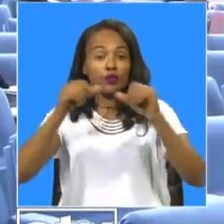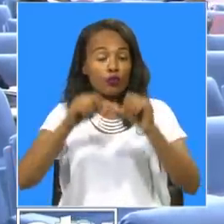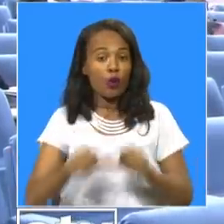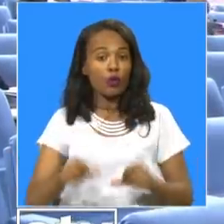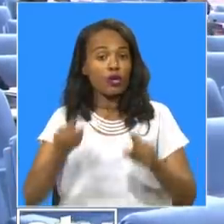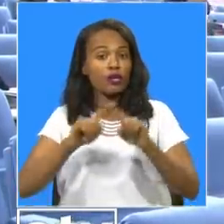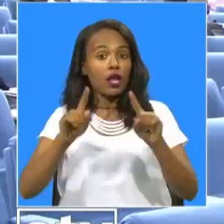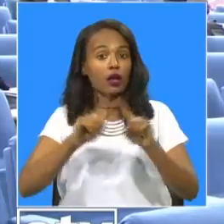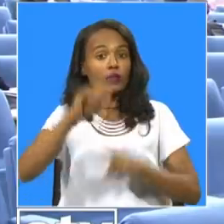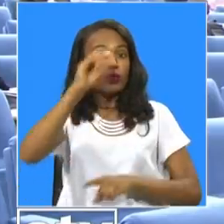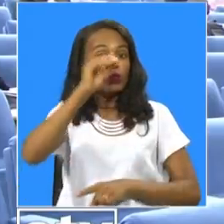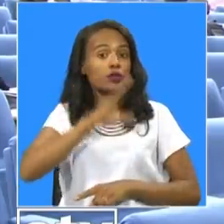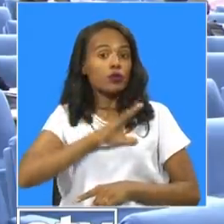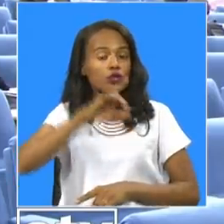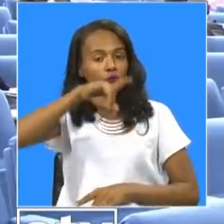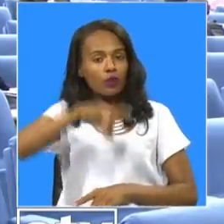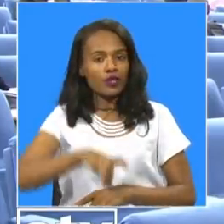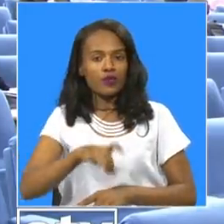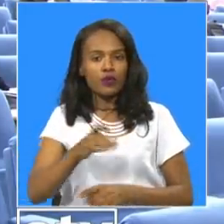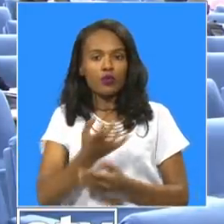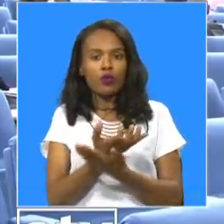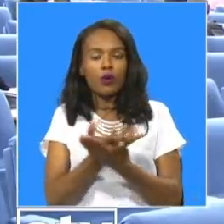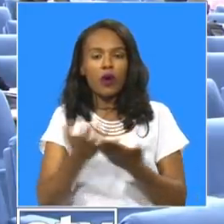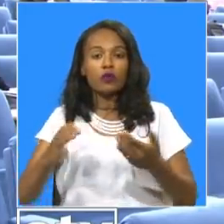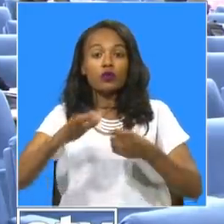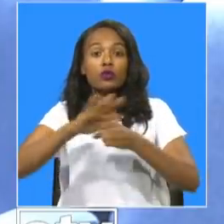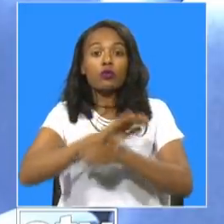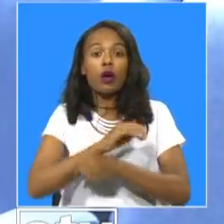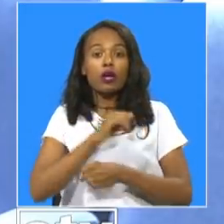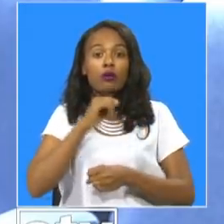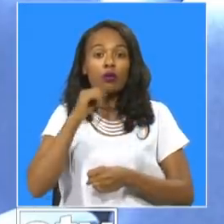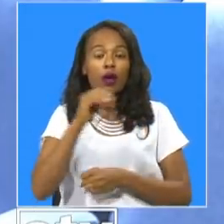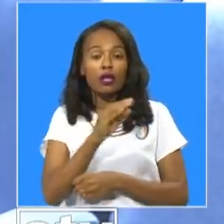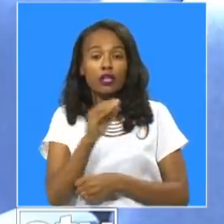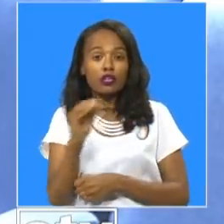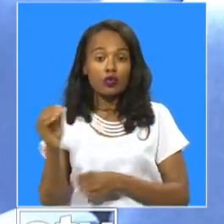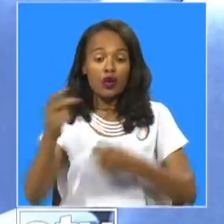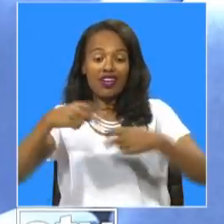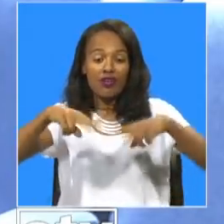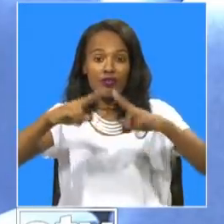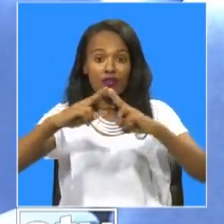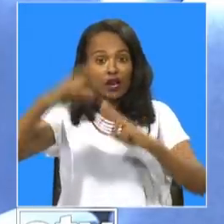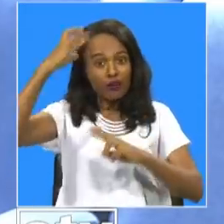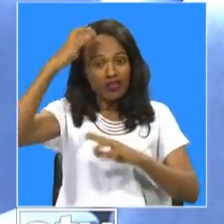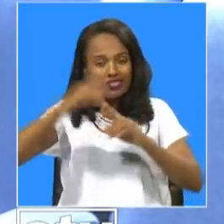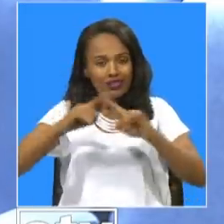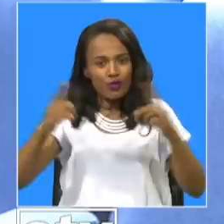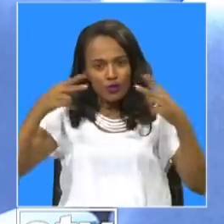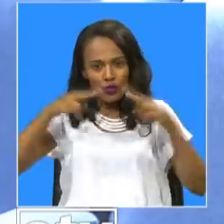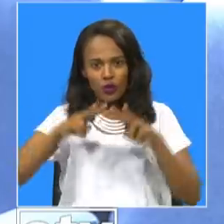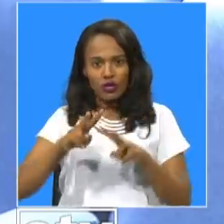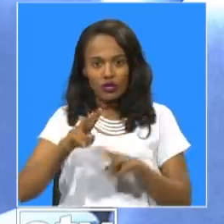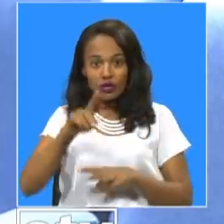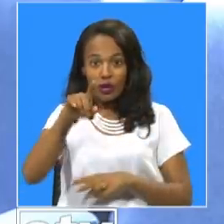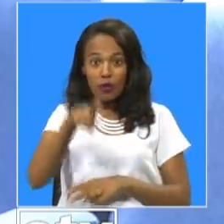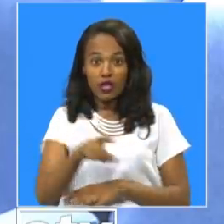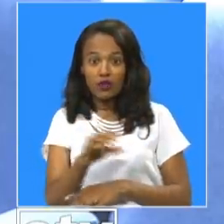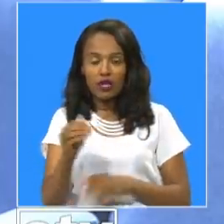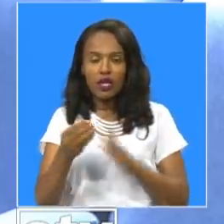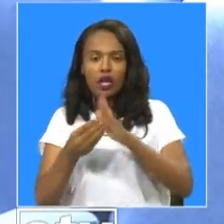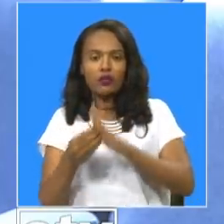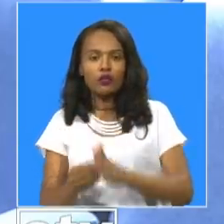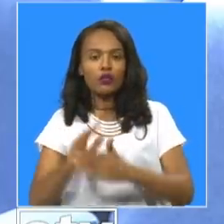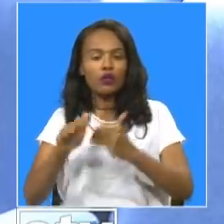የተለያዩ ለሰዎች የሚያስፈልጉ ግብዓቶች ባለመሟላታቸው የፌደራል መንግስት ልዩ ትኩረት ስለሚሻ እና